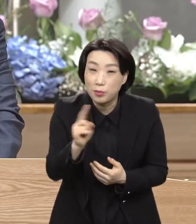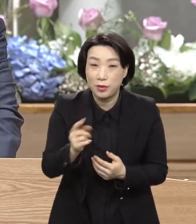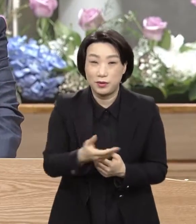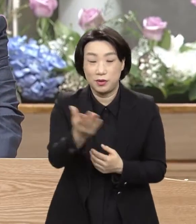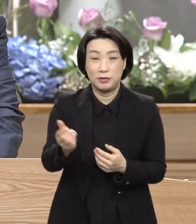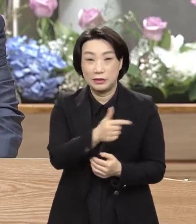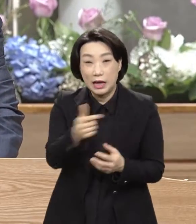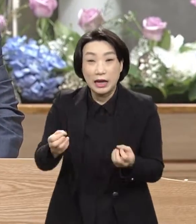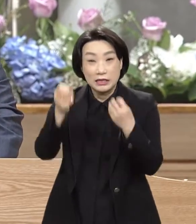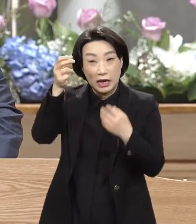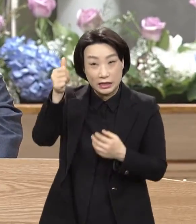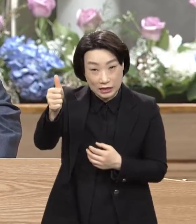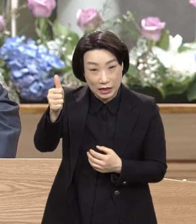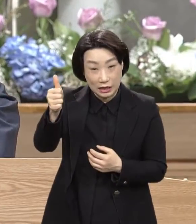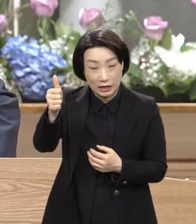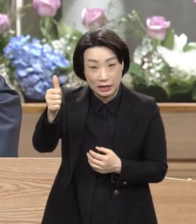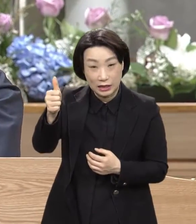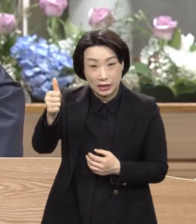대제사장,